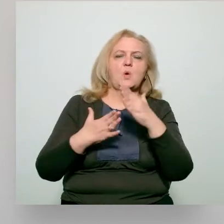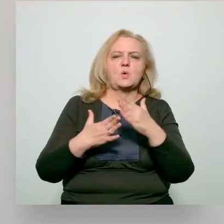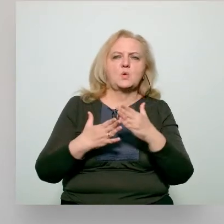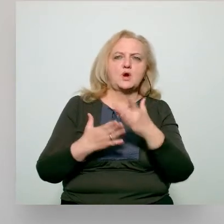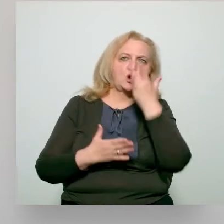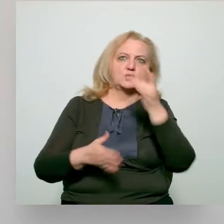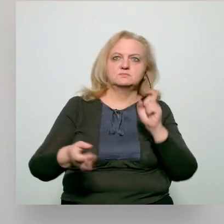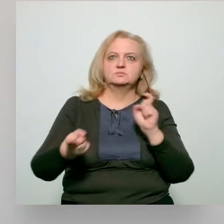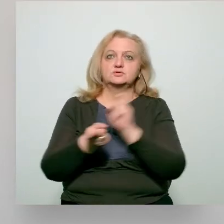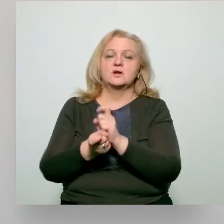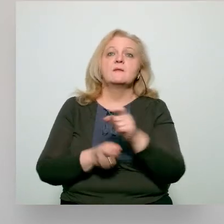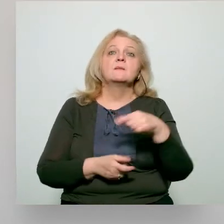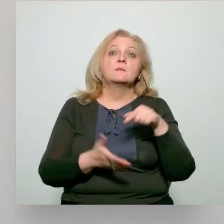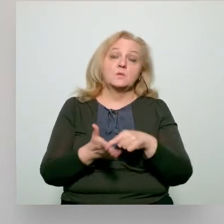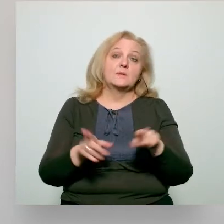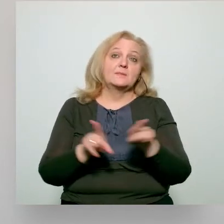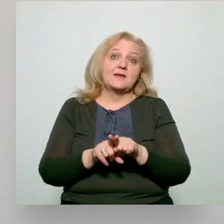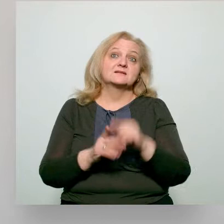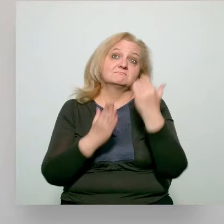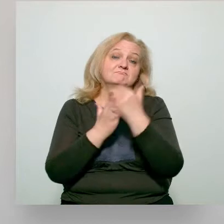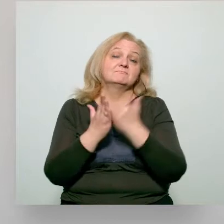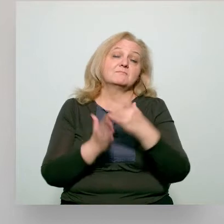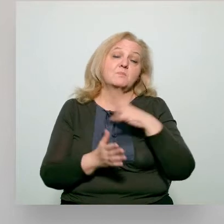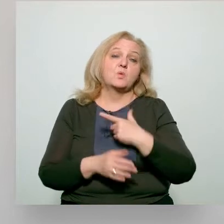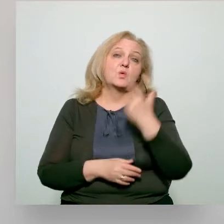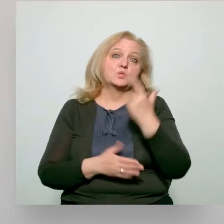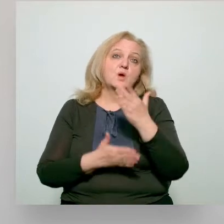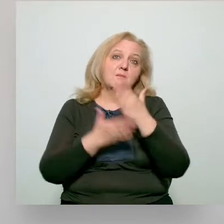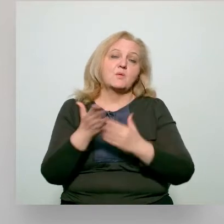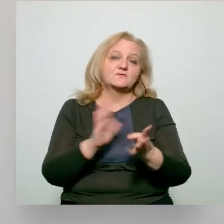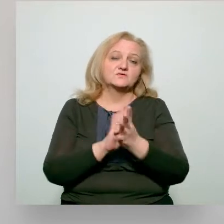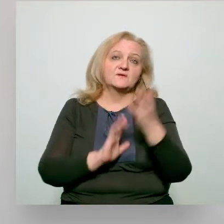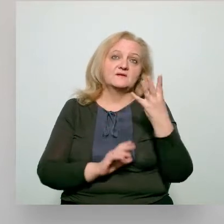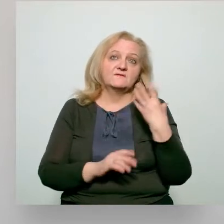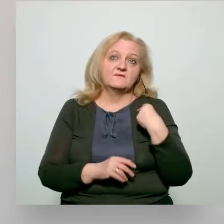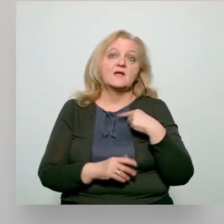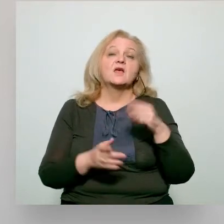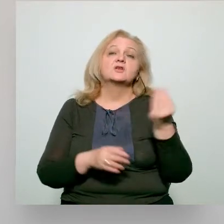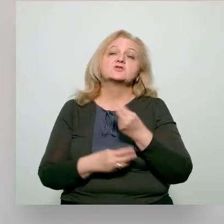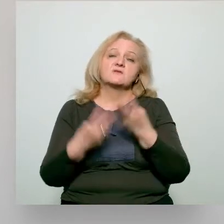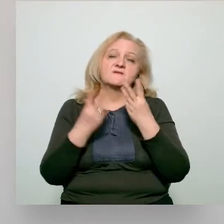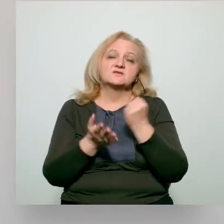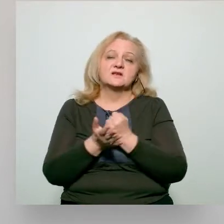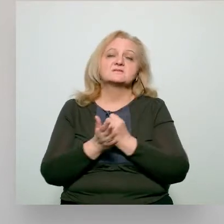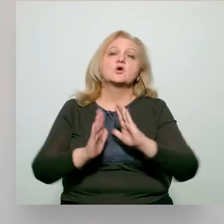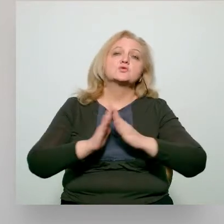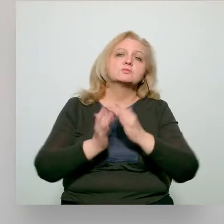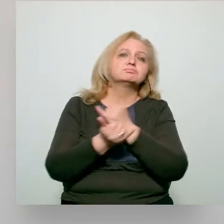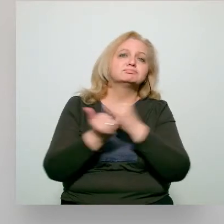zostało zaprogramowane również na drugą połowę XIX wieku. Jeszcze jedna istotna sprawa. literatura ukraińska